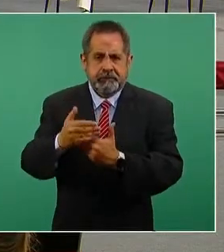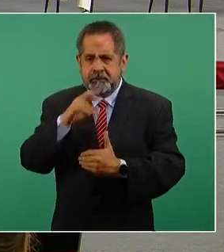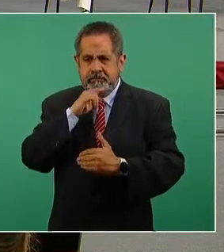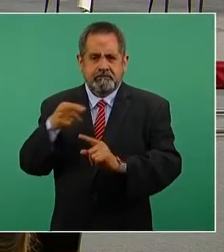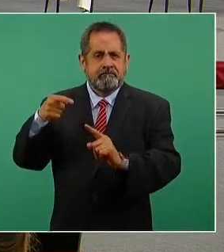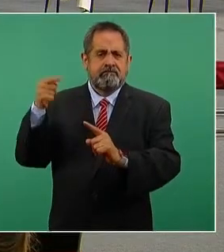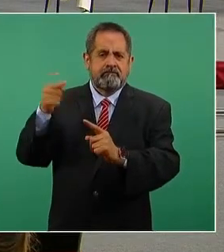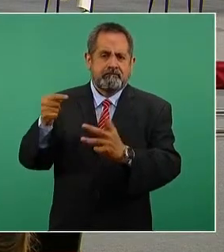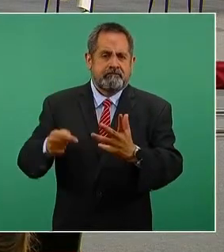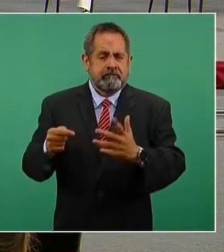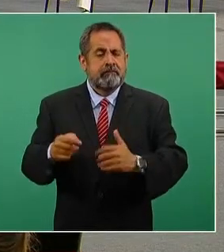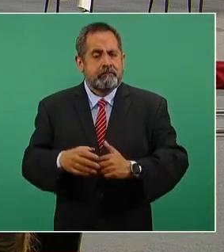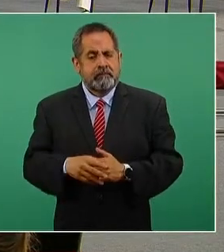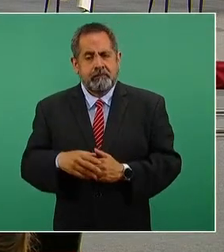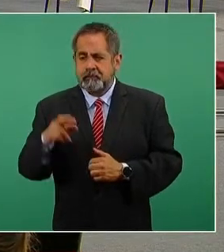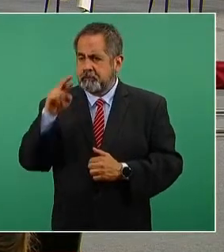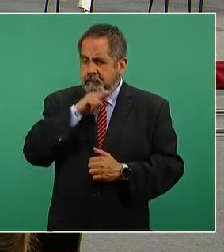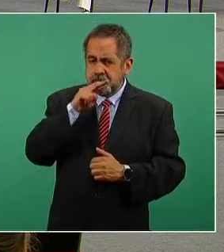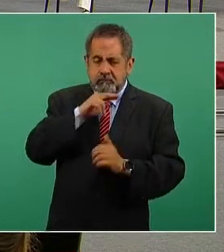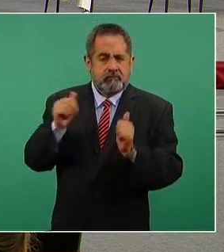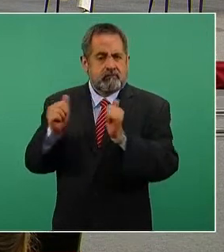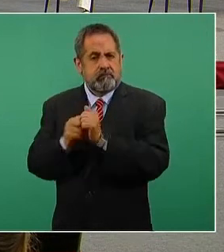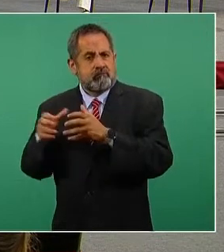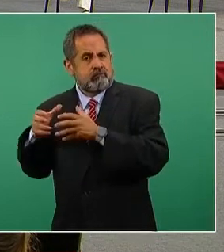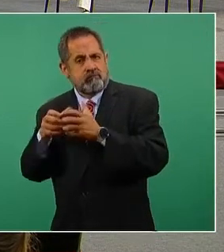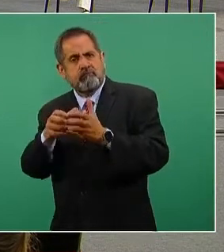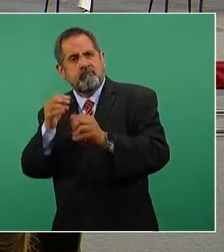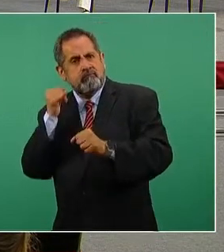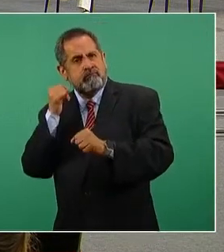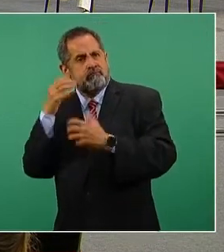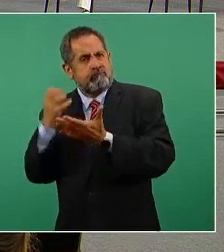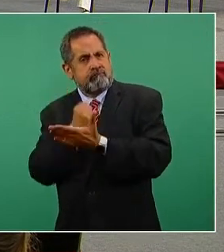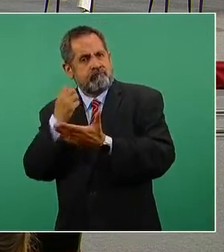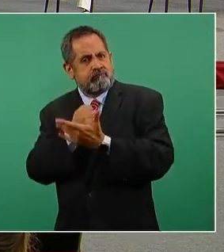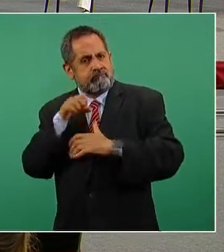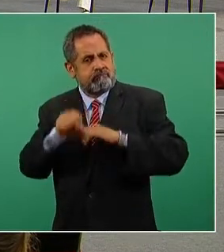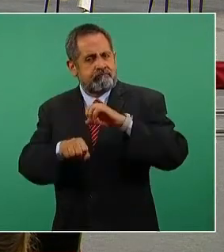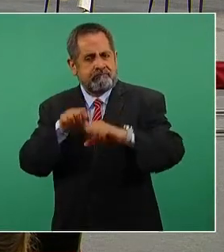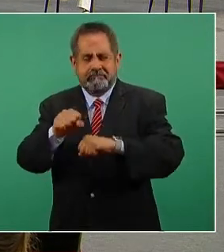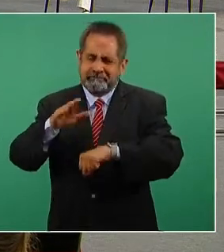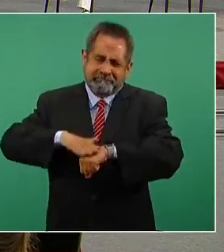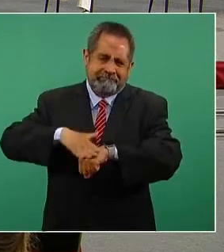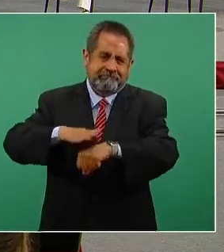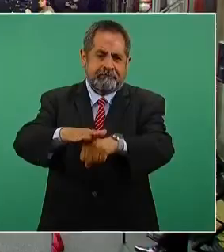esta manera. Thank rápido you. Y lejos. Muchas gracias. Thank you.